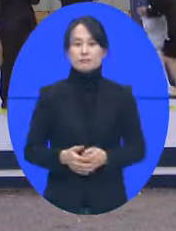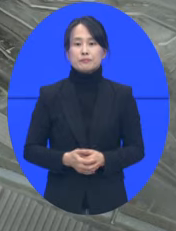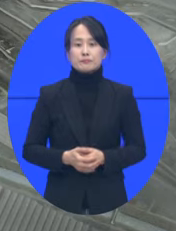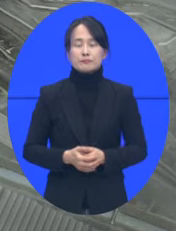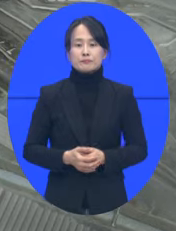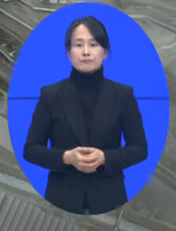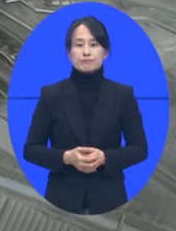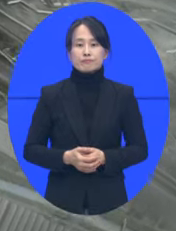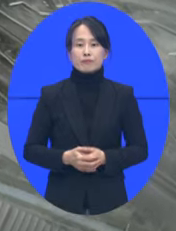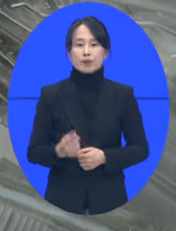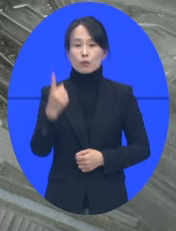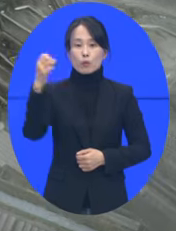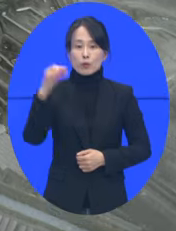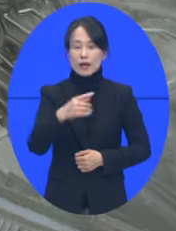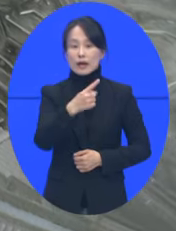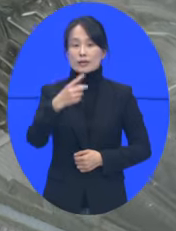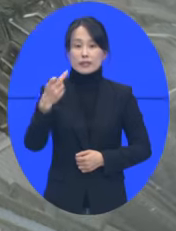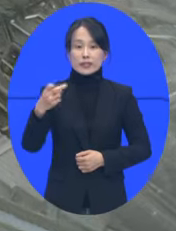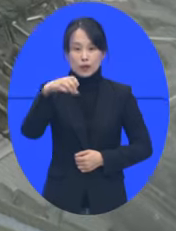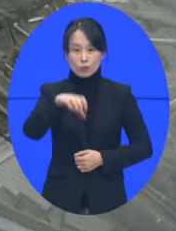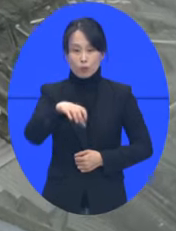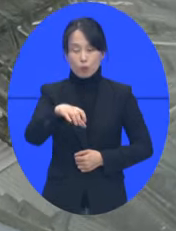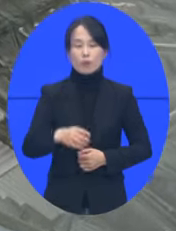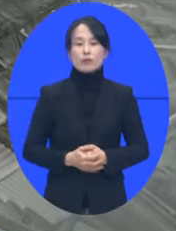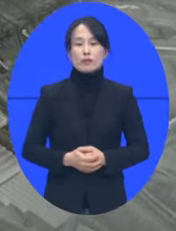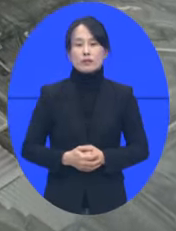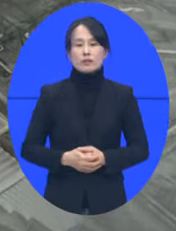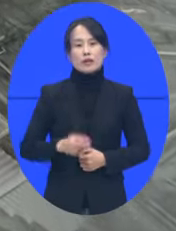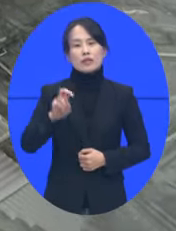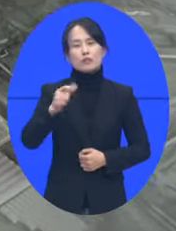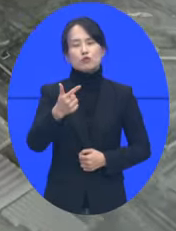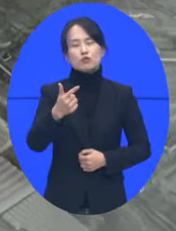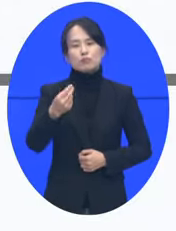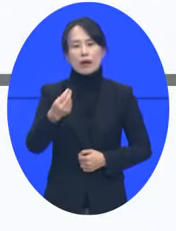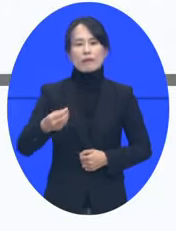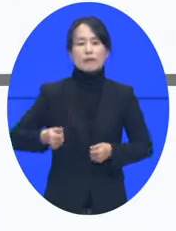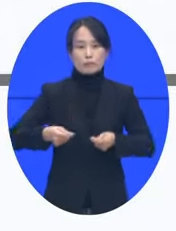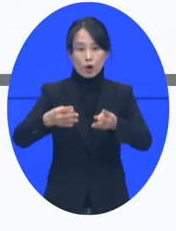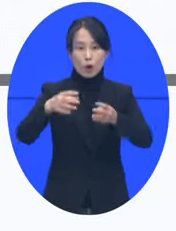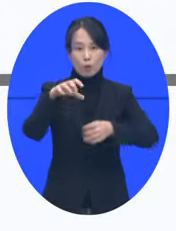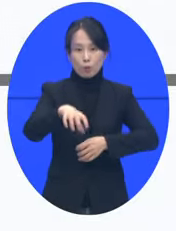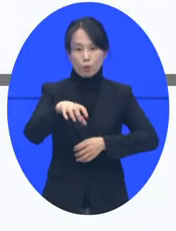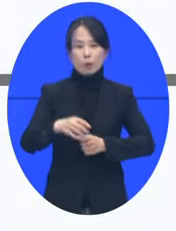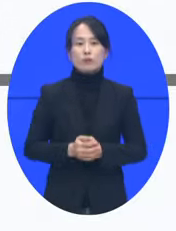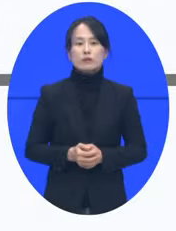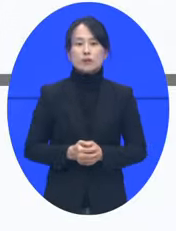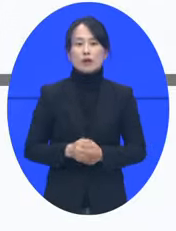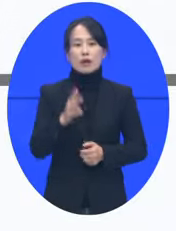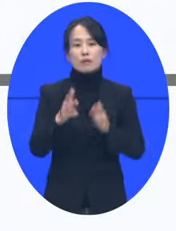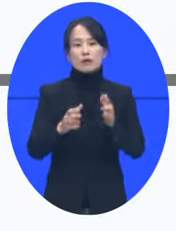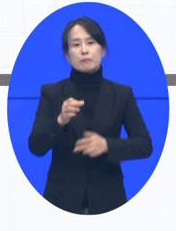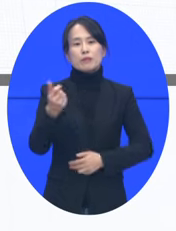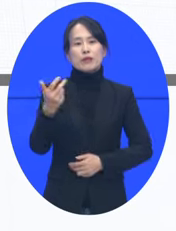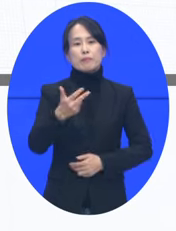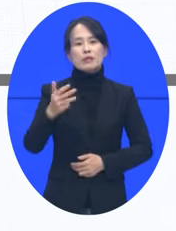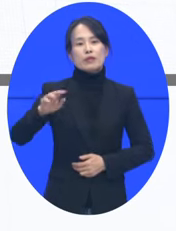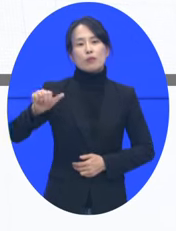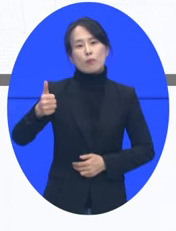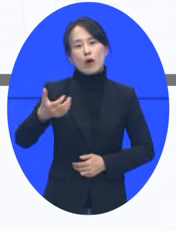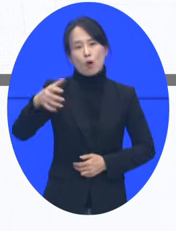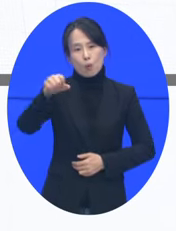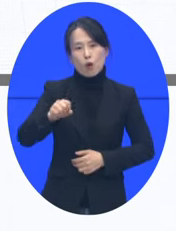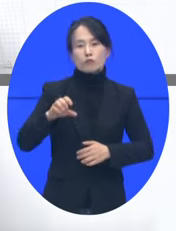착수했습니다 고양시 일산서구 대화동 법곳동 일원 약 26만 평 규모 부지에 사업비 8,500억 원을 투입해